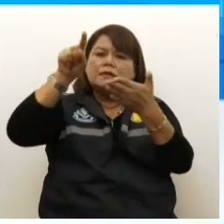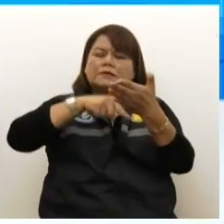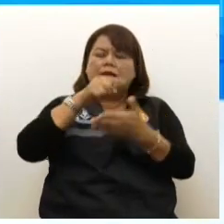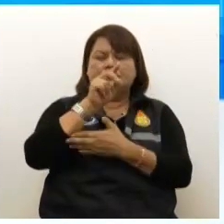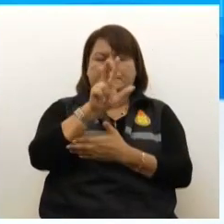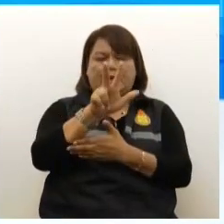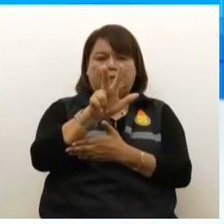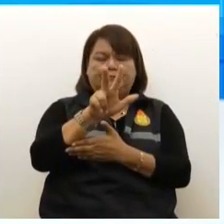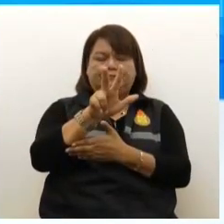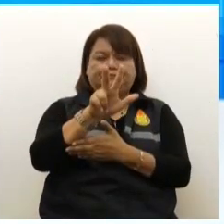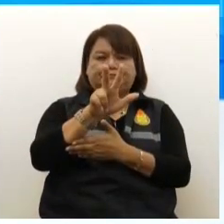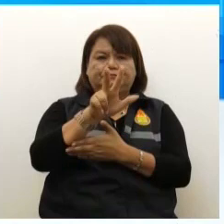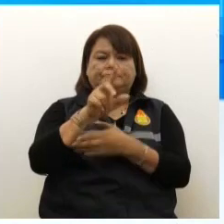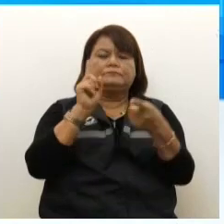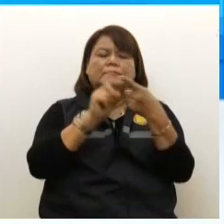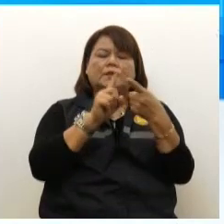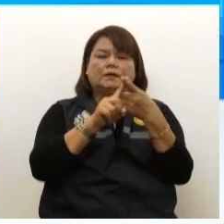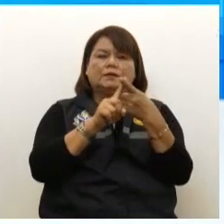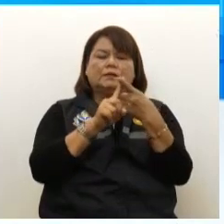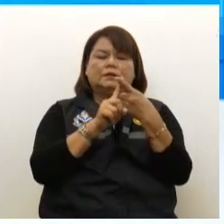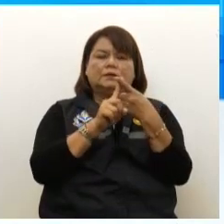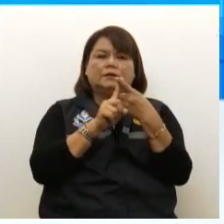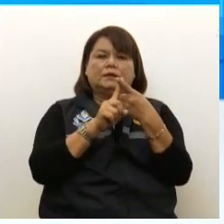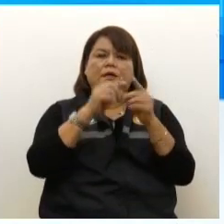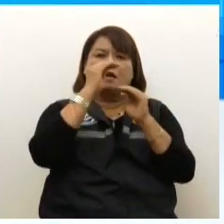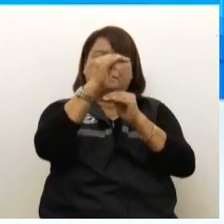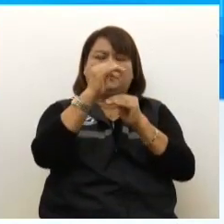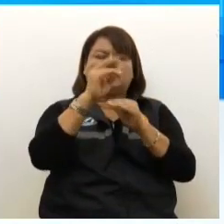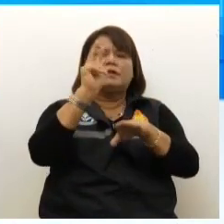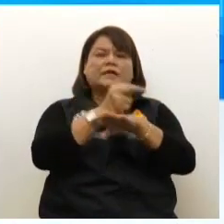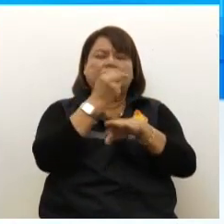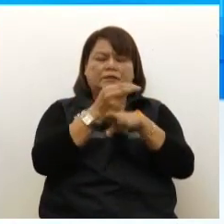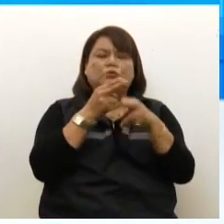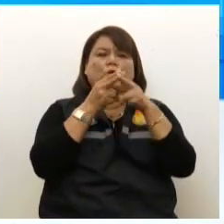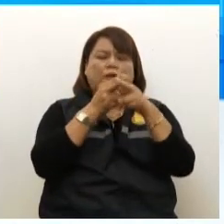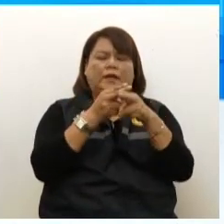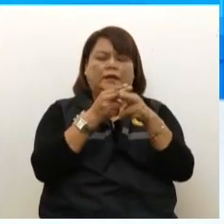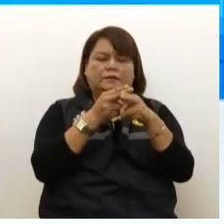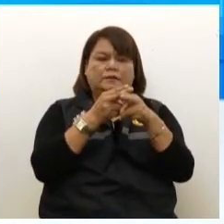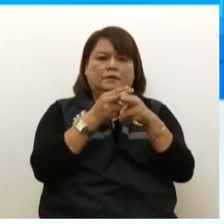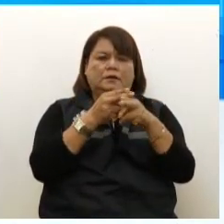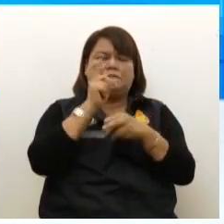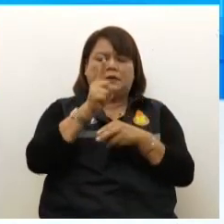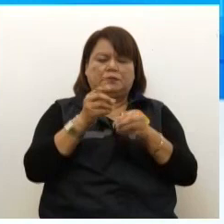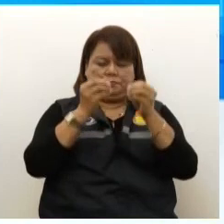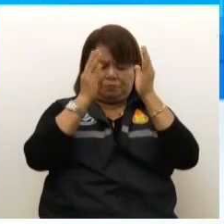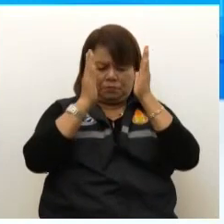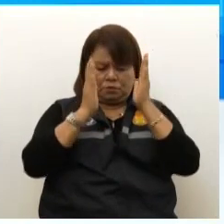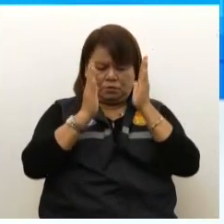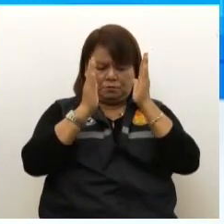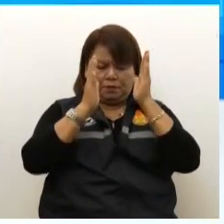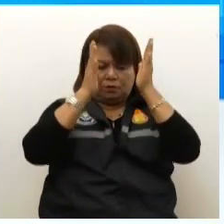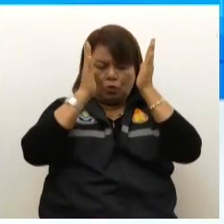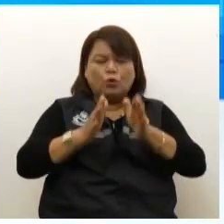กิจด้วยกันภารกิจที่1อยากให้ท่านกำหนดบทบาทหน้าที่ตนเองในฐานะท่านเป็นประชาชนที่เป็นผู้มี